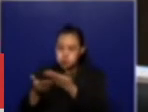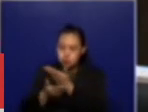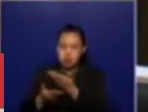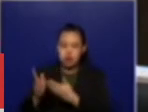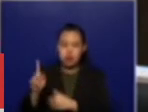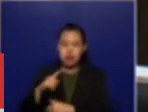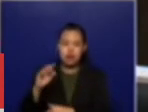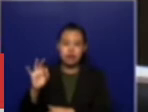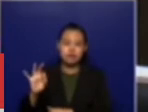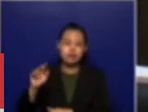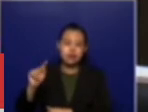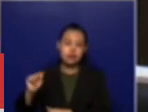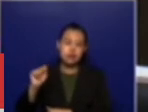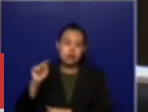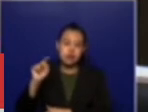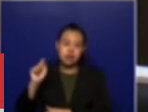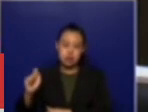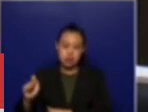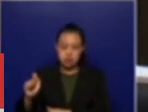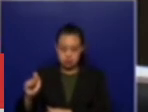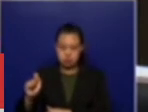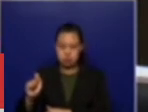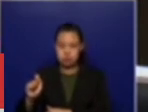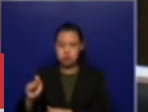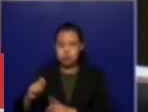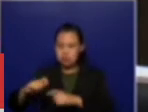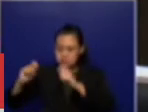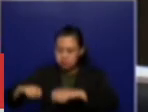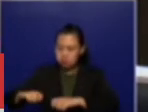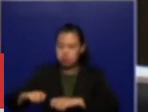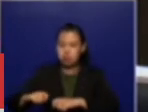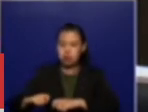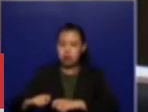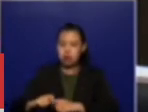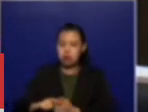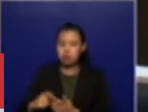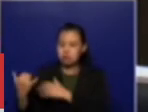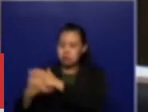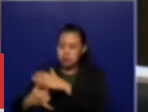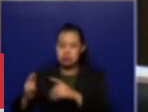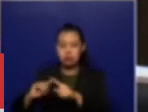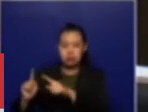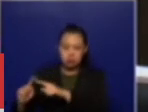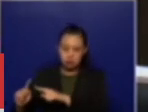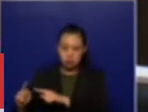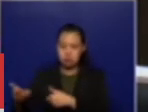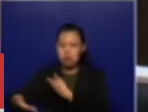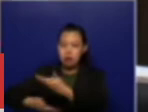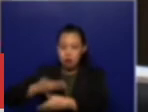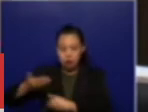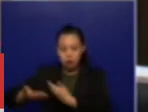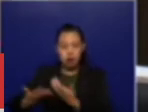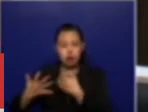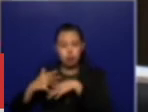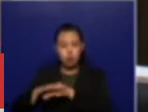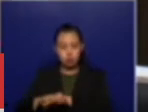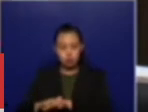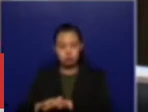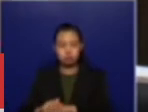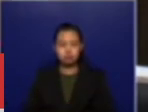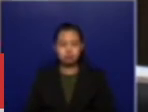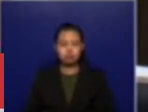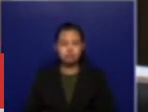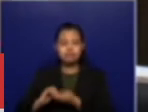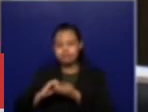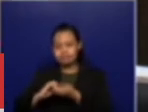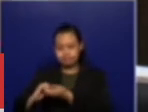เพื่อให้ไทยได้รับสิทธิพิเศษทางภาษีจากประเทศคู่ค้าอย่างนี้เป็นต้นเนี่ยนะครับแล้วก็พยายามที่จะสร้